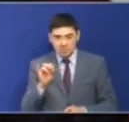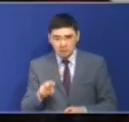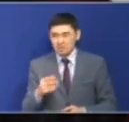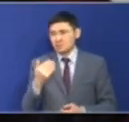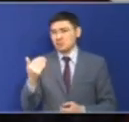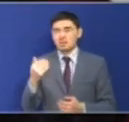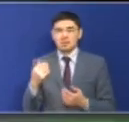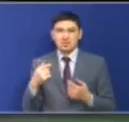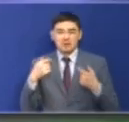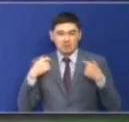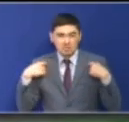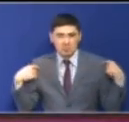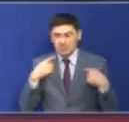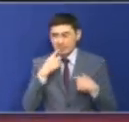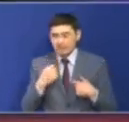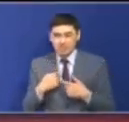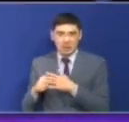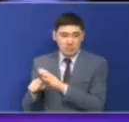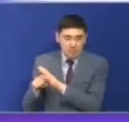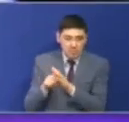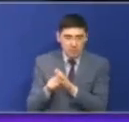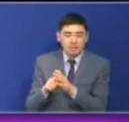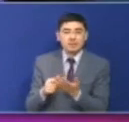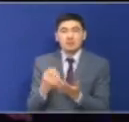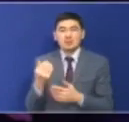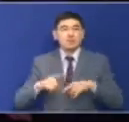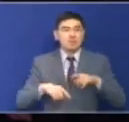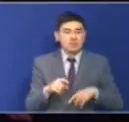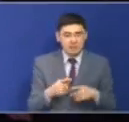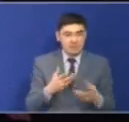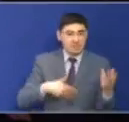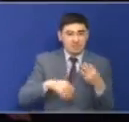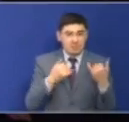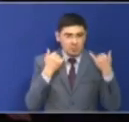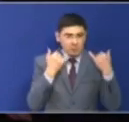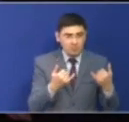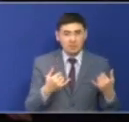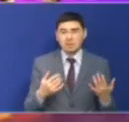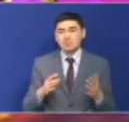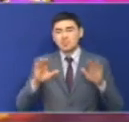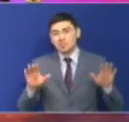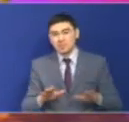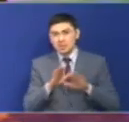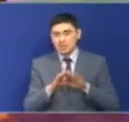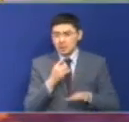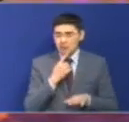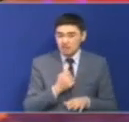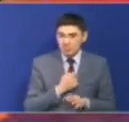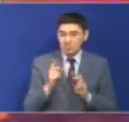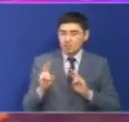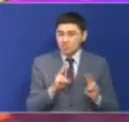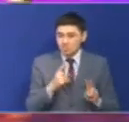офицеров, а также городской общественности были представлены вокальные патриотические произведения и танцевальные номера в